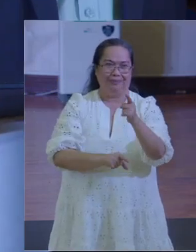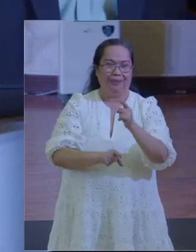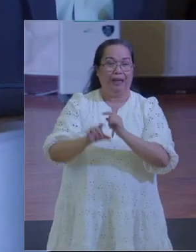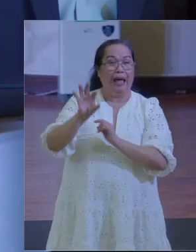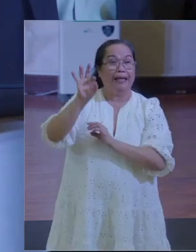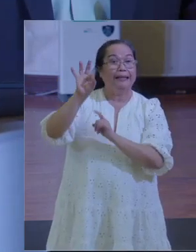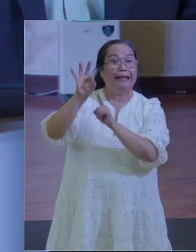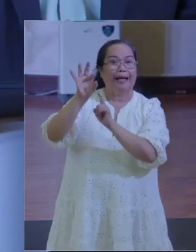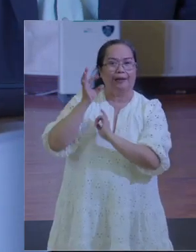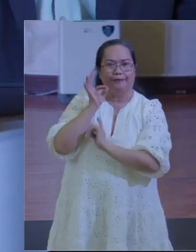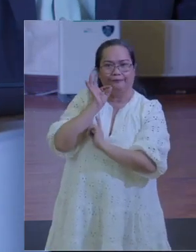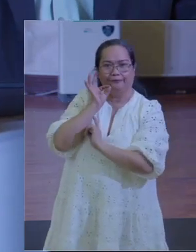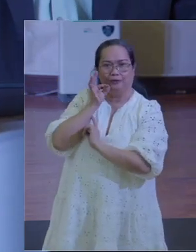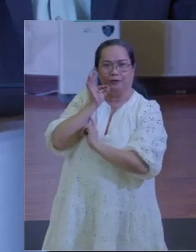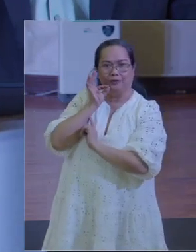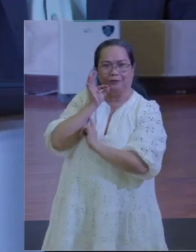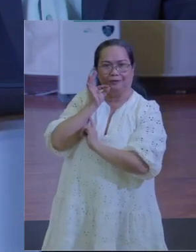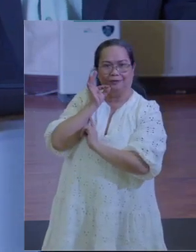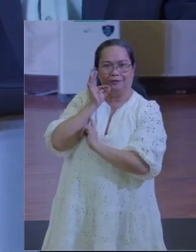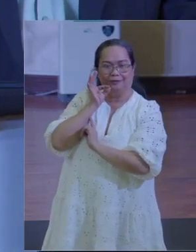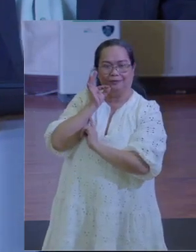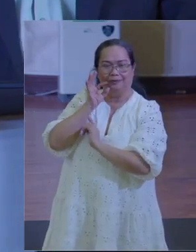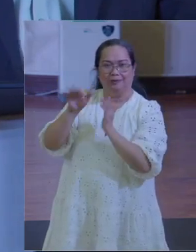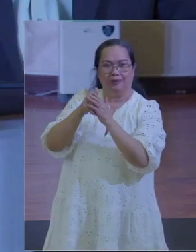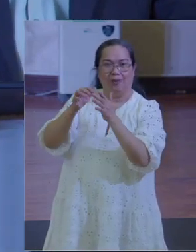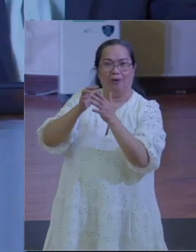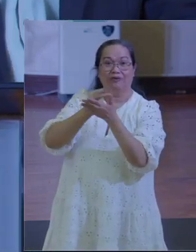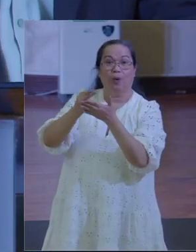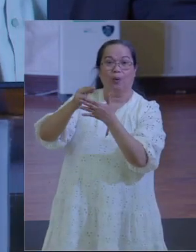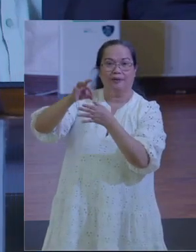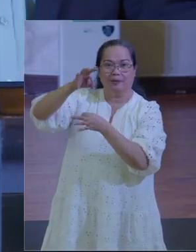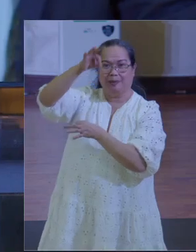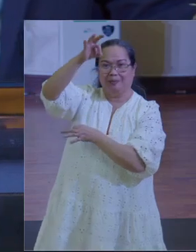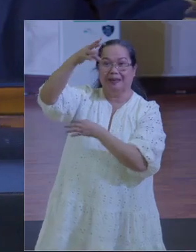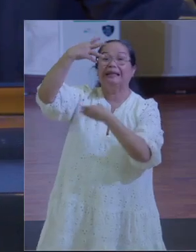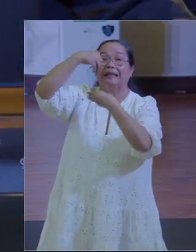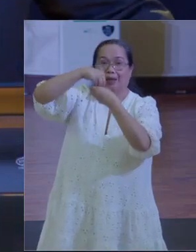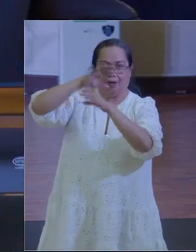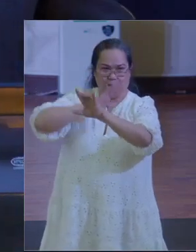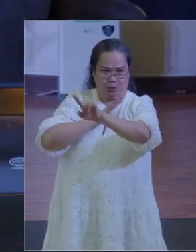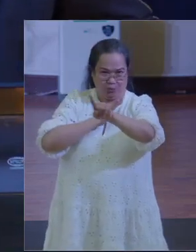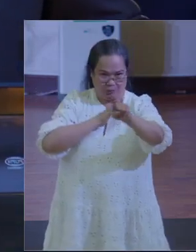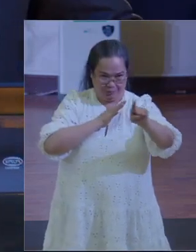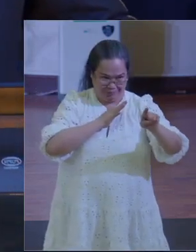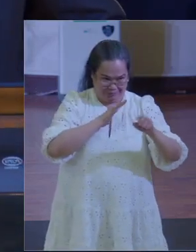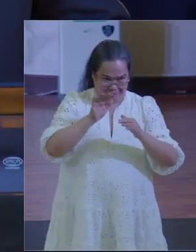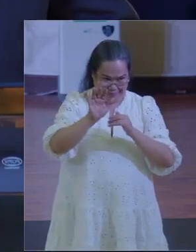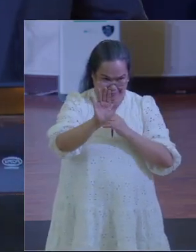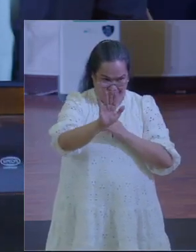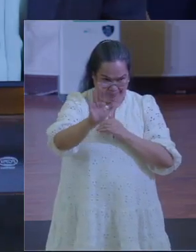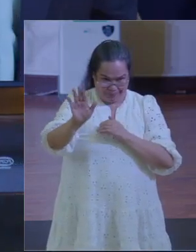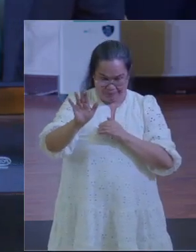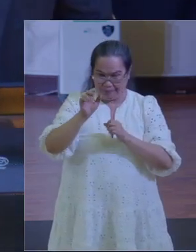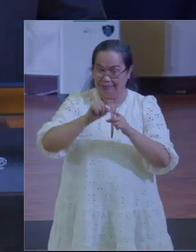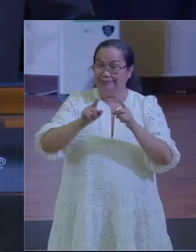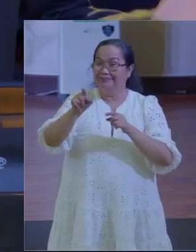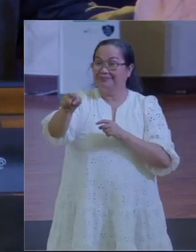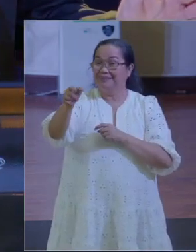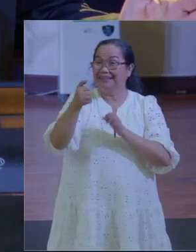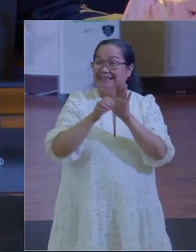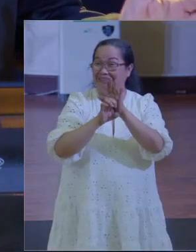9 fruit, singular, of the Spirit. O syempre, minsan hindi tayo, lalo na pag nagda-drive